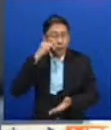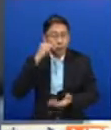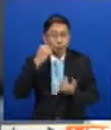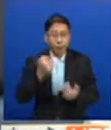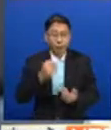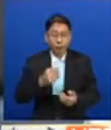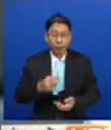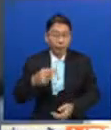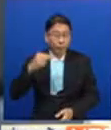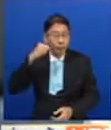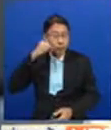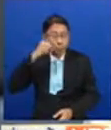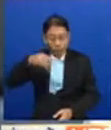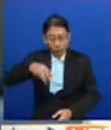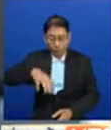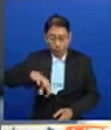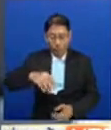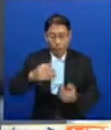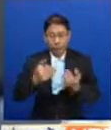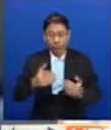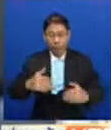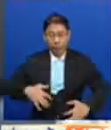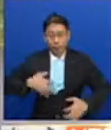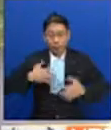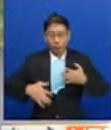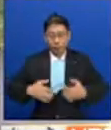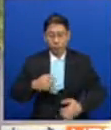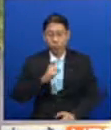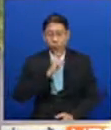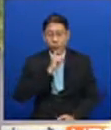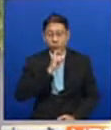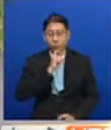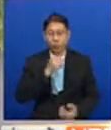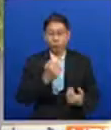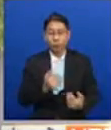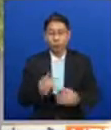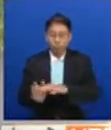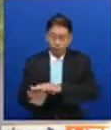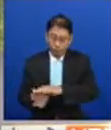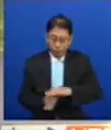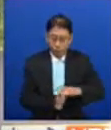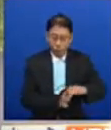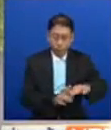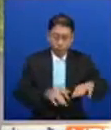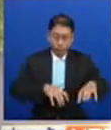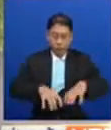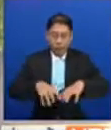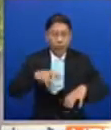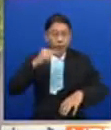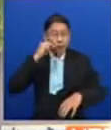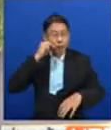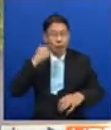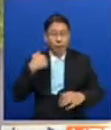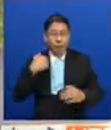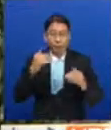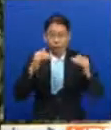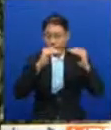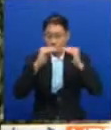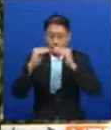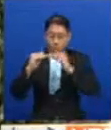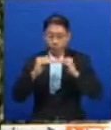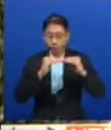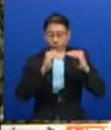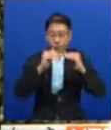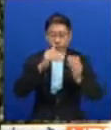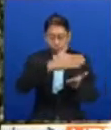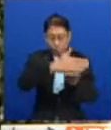ช่วยประปาเขาเพราะเขาเดือดร้อนมากครับผม อย่างไรก็ตามนะคะการบริหารจัดการน้ำให้มีความสมดุลนั้นการ